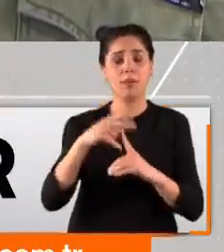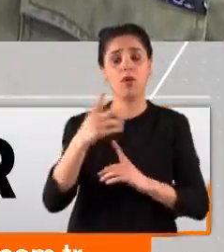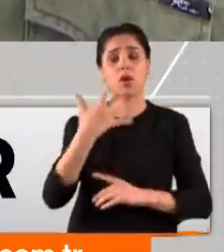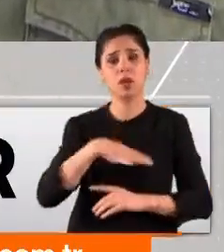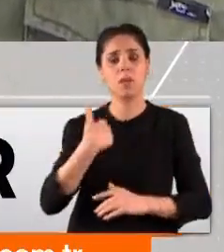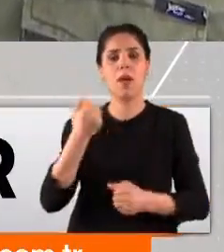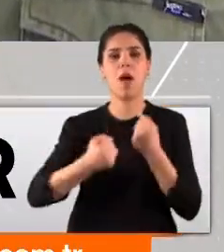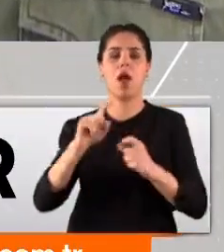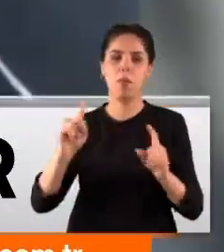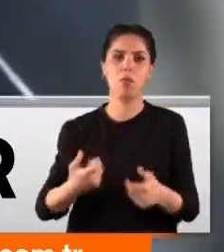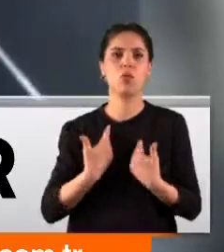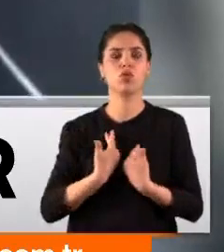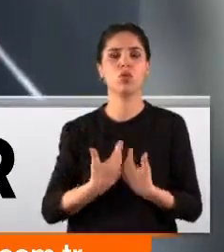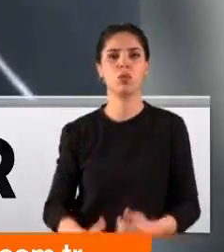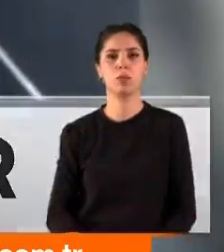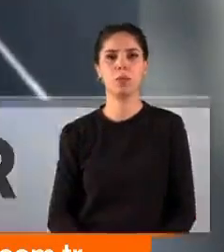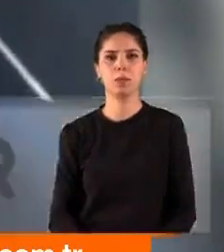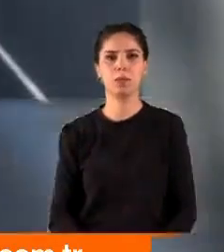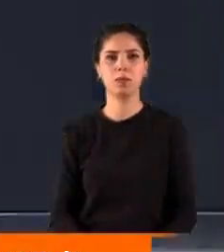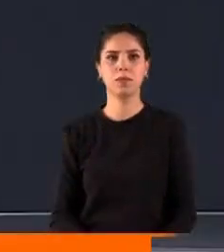istiyorum ki benim aracım bulunsun.